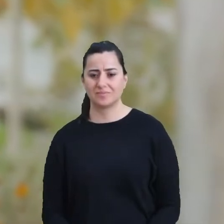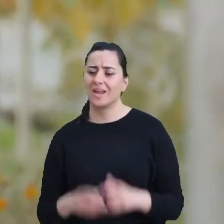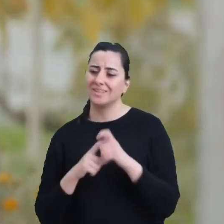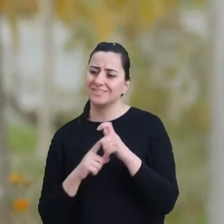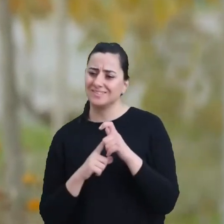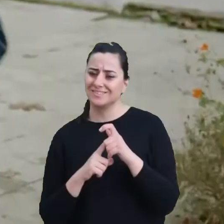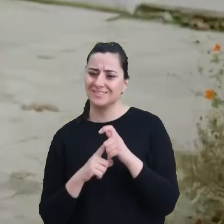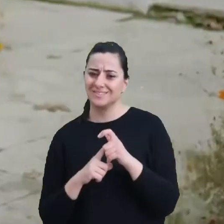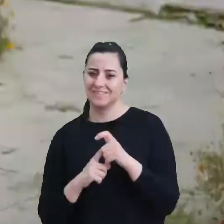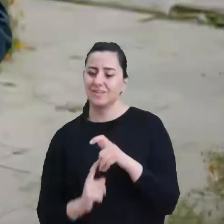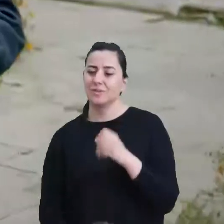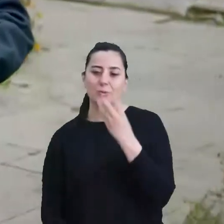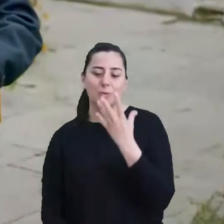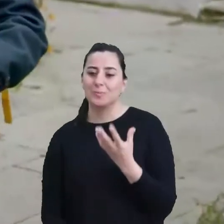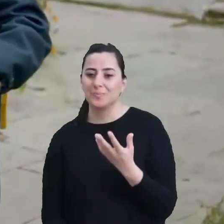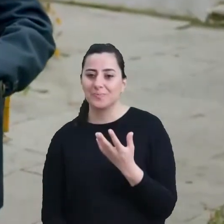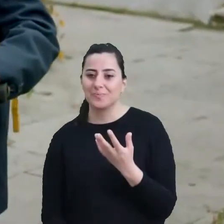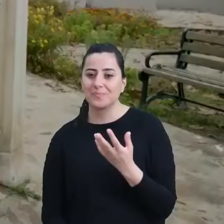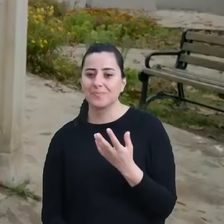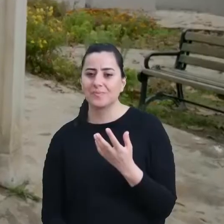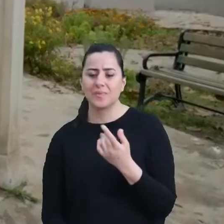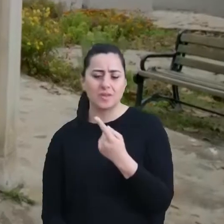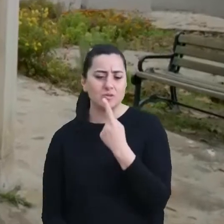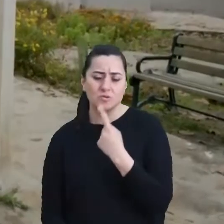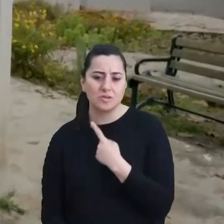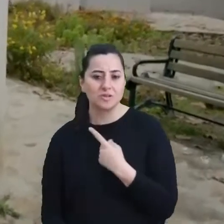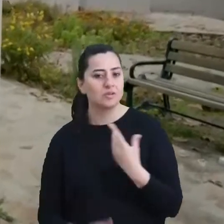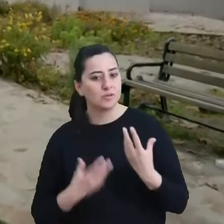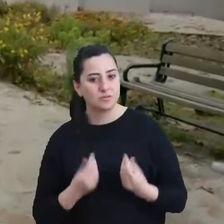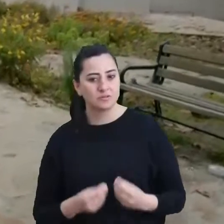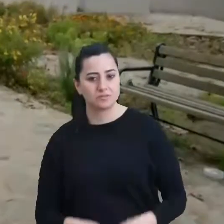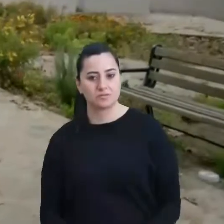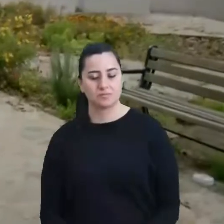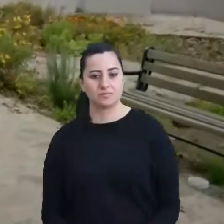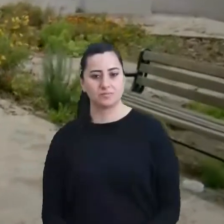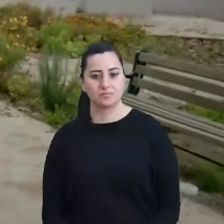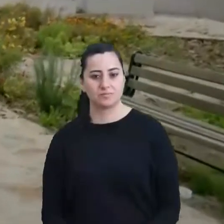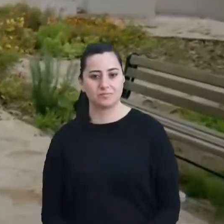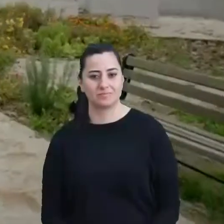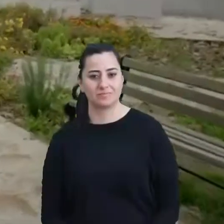Ersin, gülüm. Bana bak bakayım abim. Buyur Cemil abi.